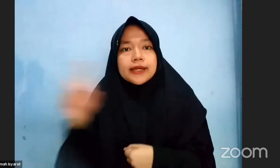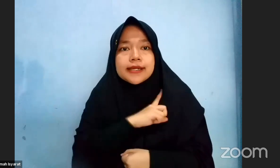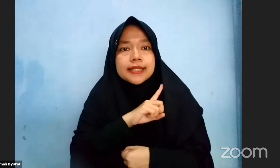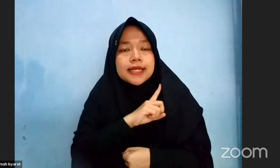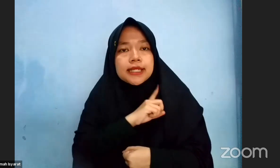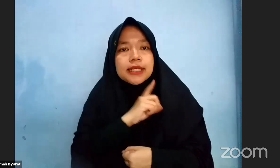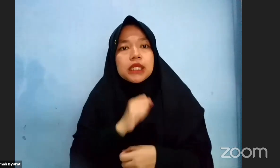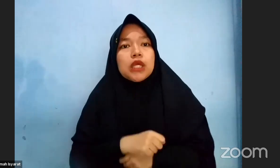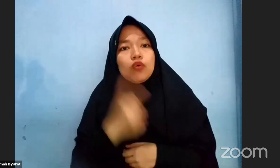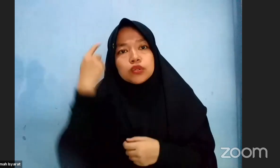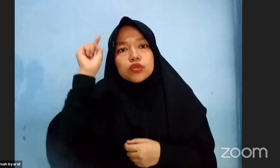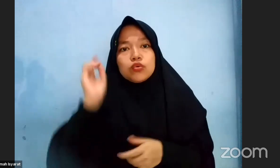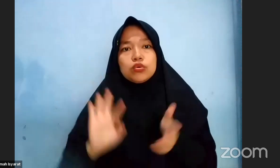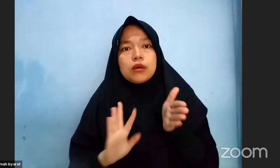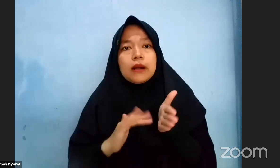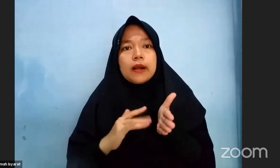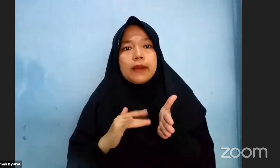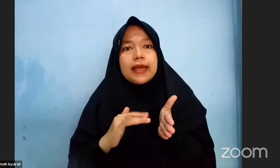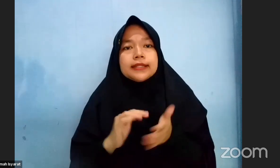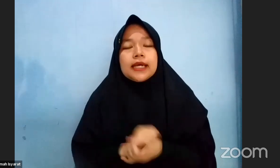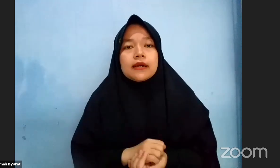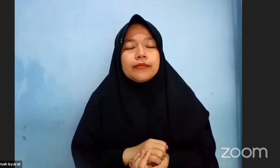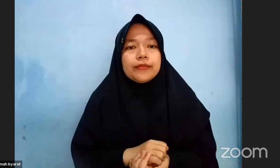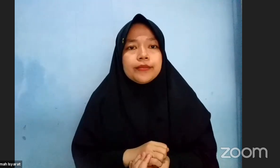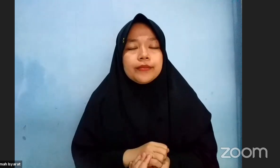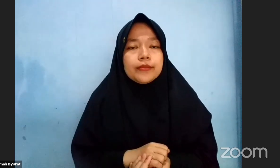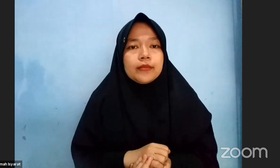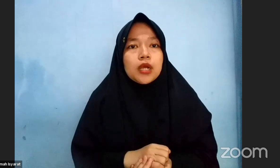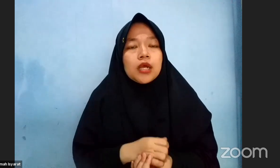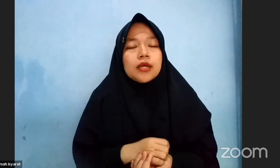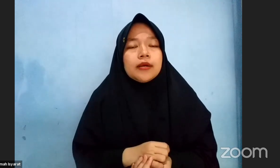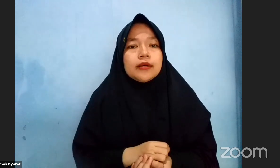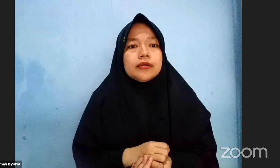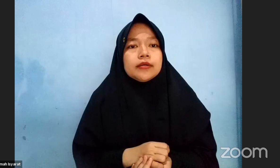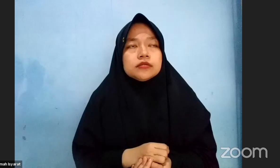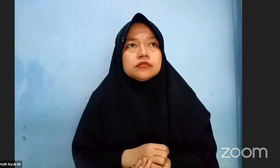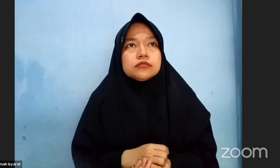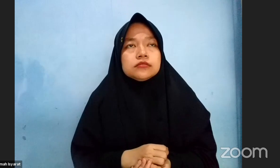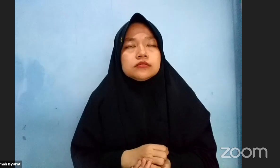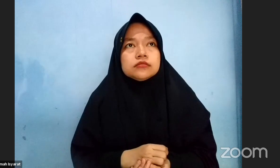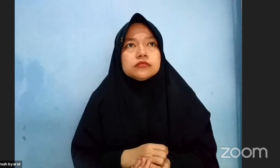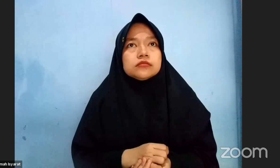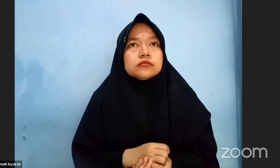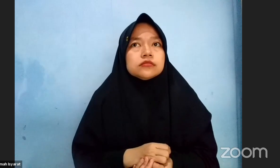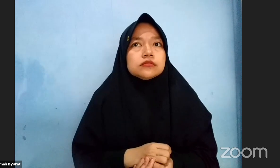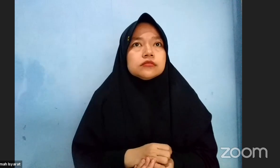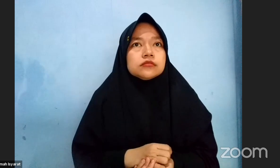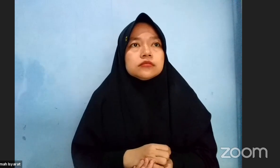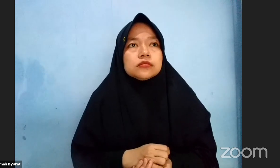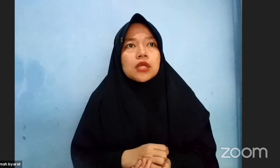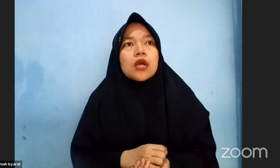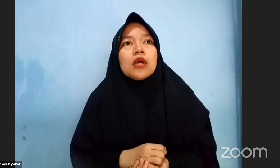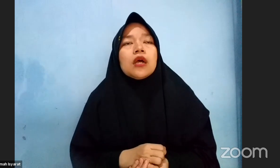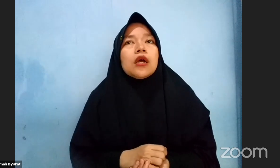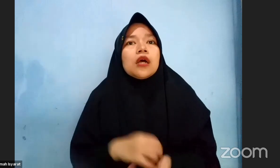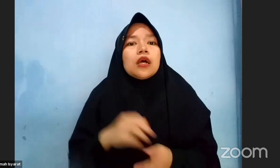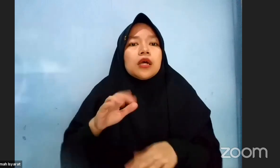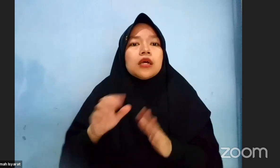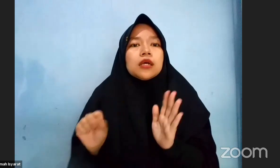nanti kalau ini memang berkepanjangan kita bisa bikin pelatihan termasuk pelatihan Bagaimana sih memproduksi